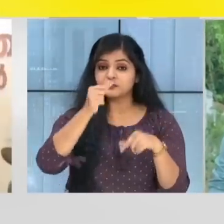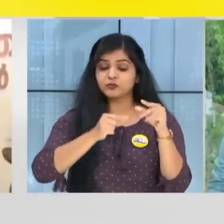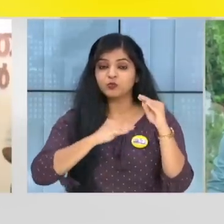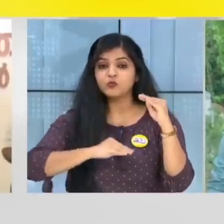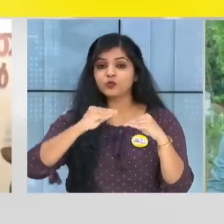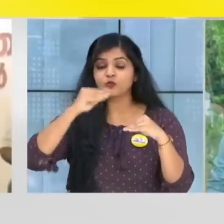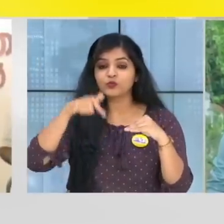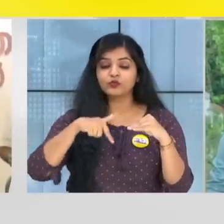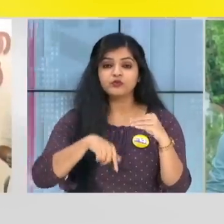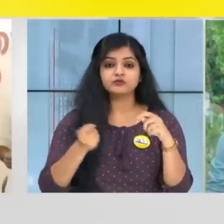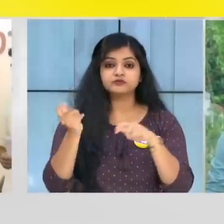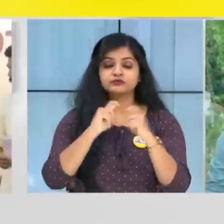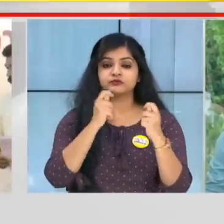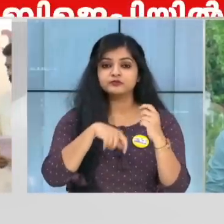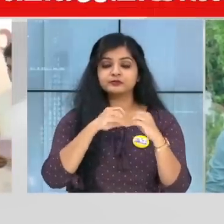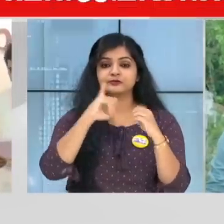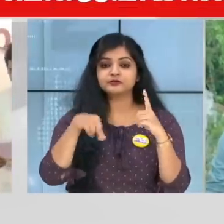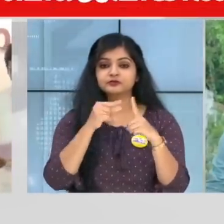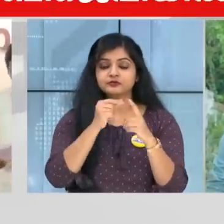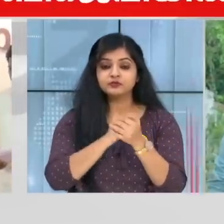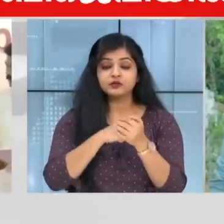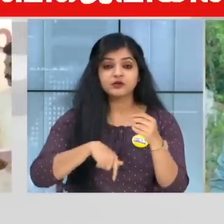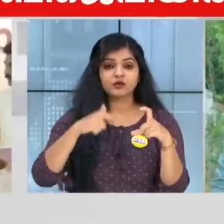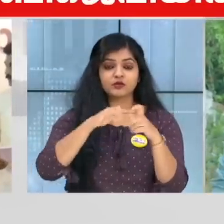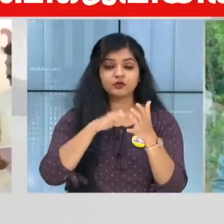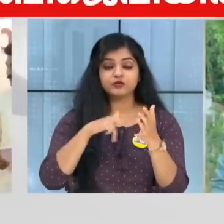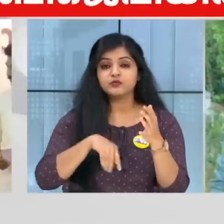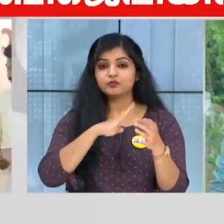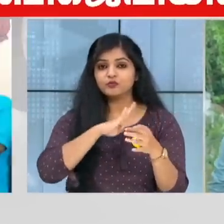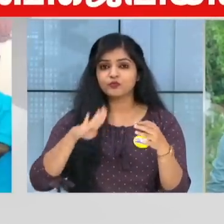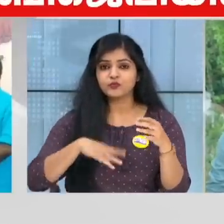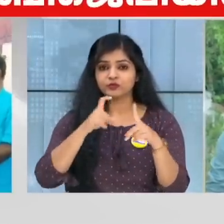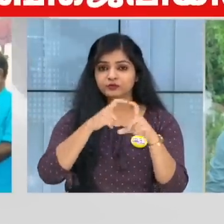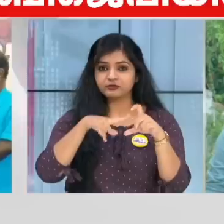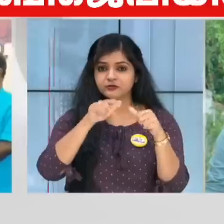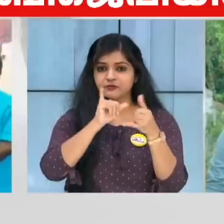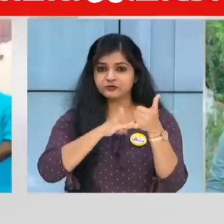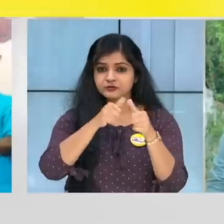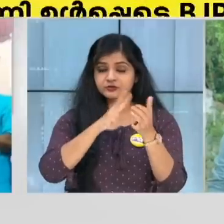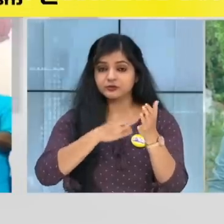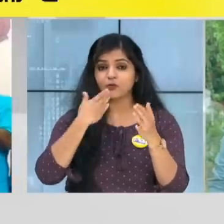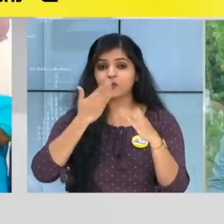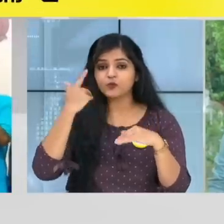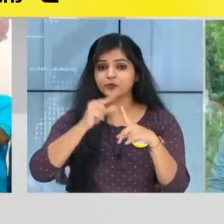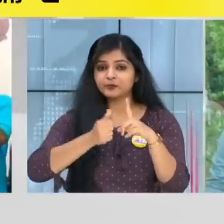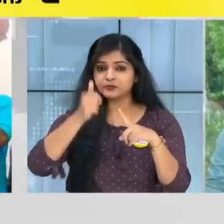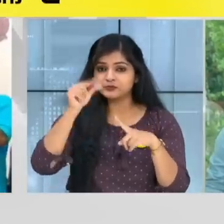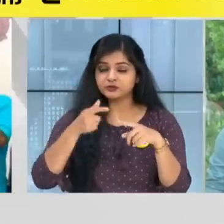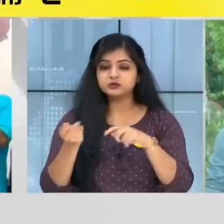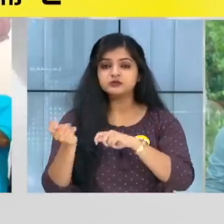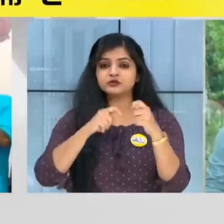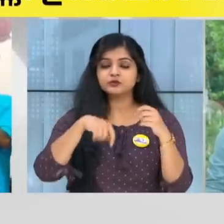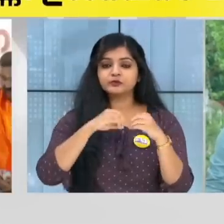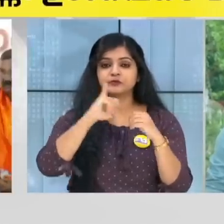കൊച്ചിൻ ദേവസ്വം ബോർഡിന്റെ മുൻ പ്രസിഡന്റ് കൂടിയായിട്ടുള്ള വ്യക്തിയാണ് ഇപ്പോൾ ഈ BJPയിൽ ചേർന്ന അടക്കം 4 പേരാണ് ഇന്ന്